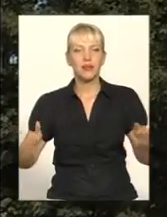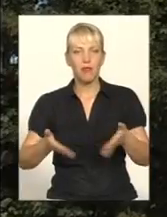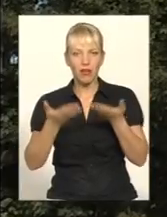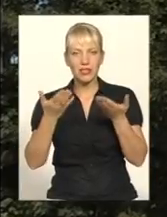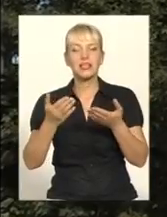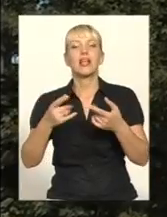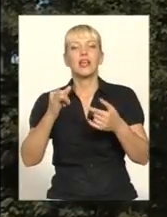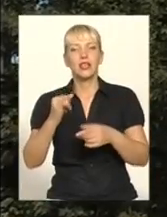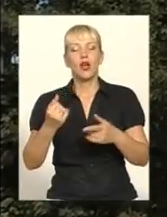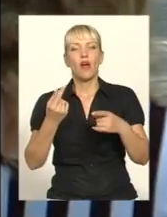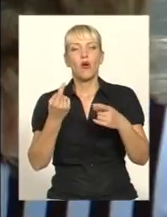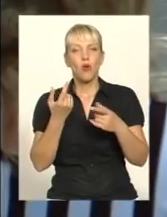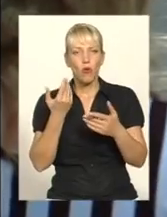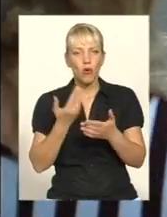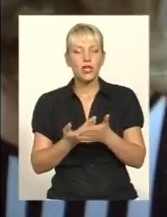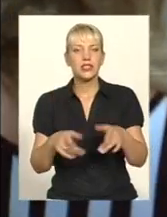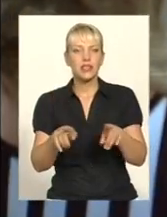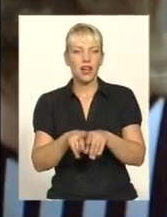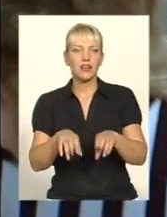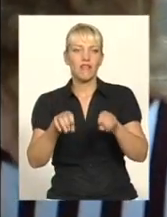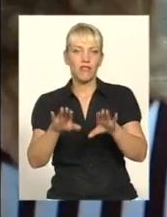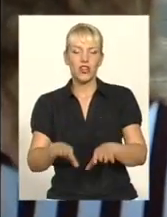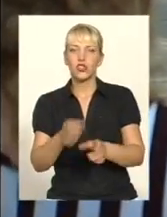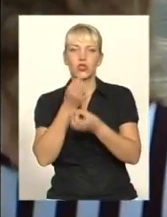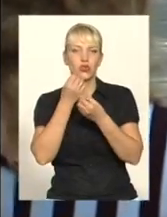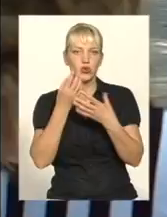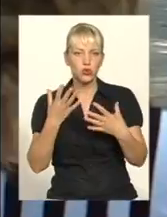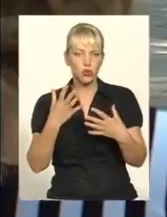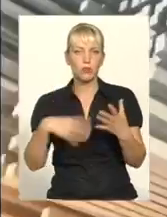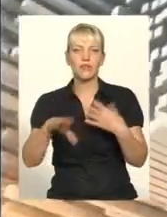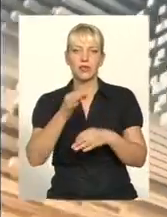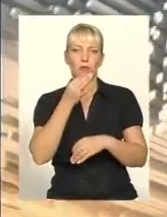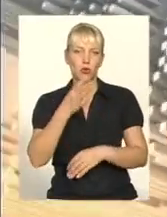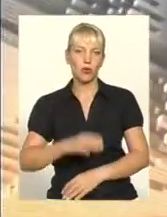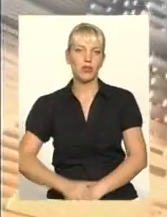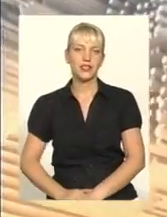таким чином вирішилось, і дуже, дуже всім подобається.